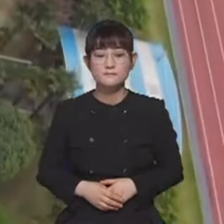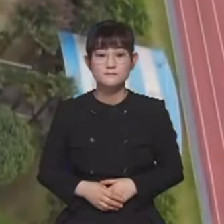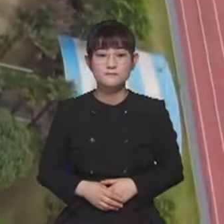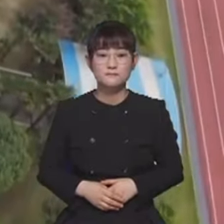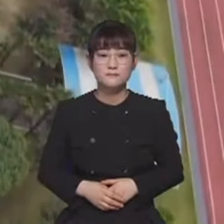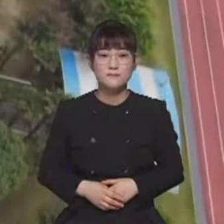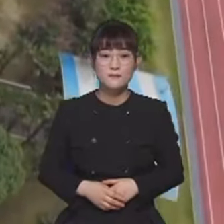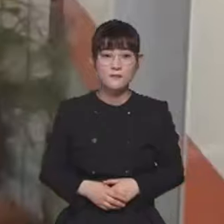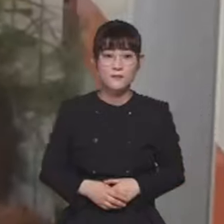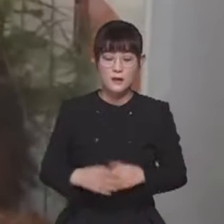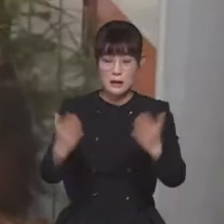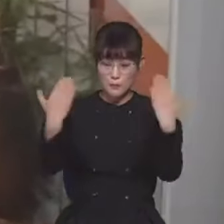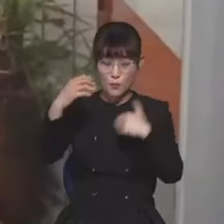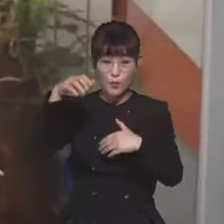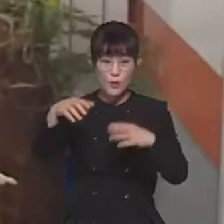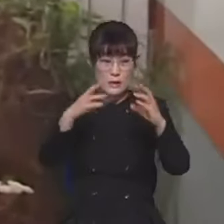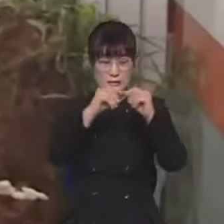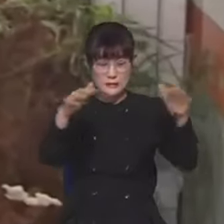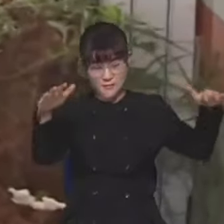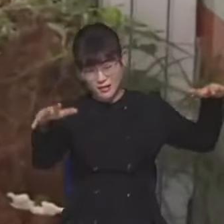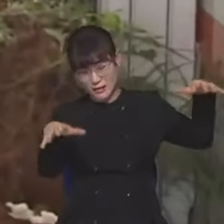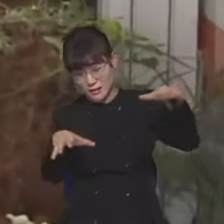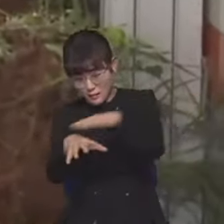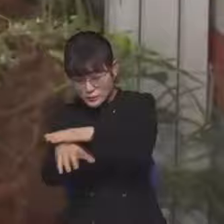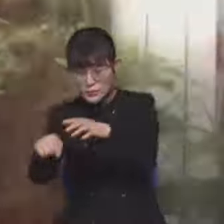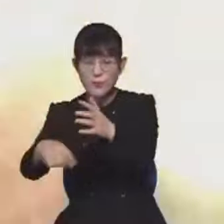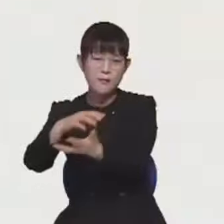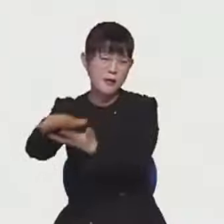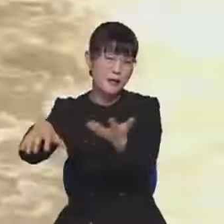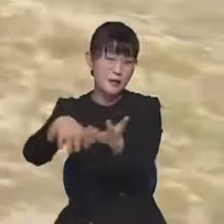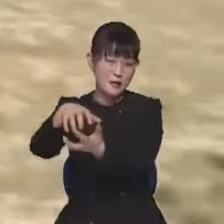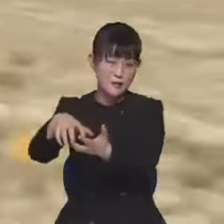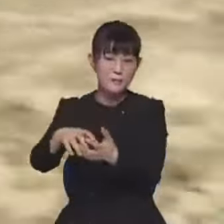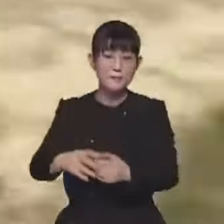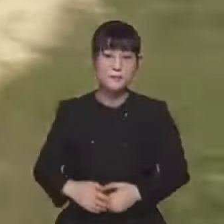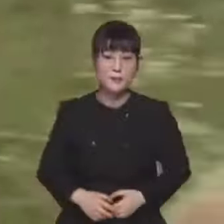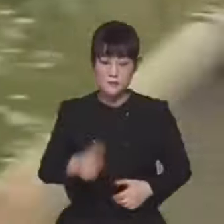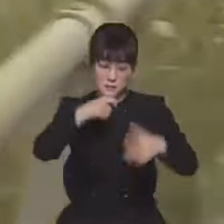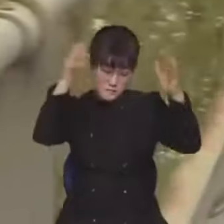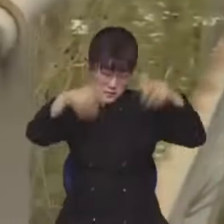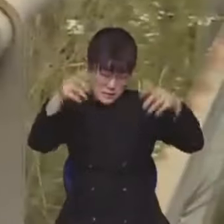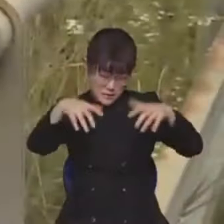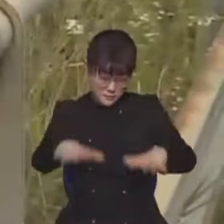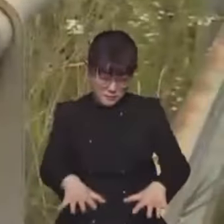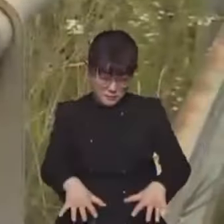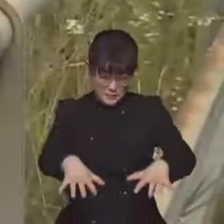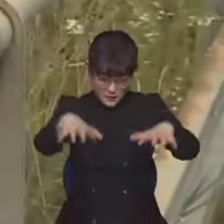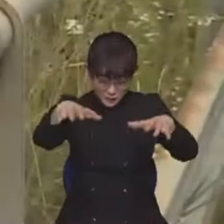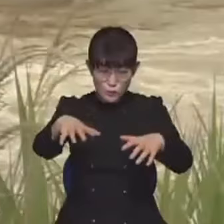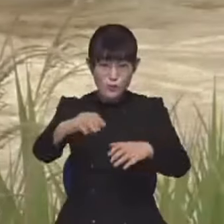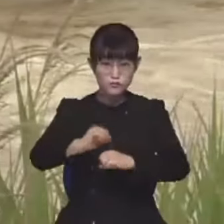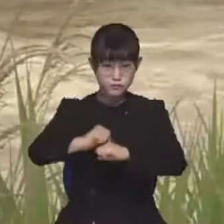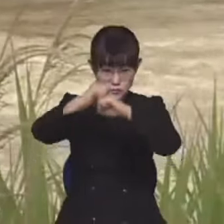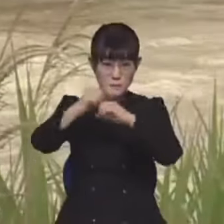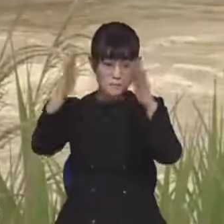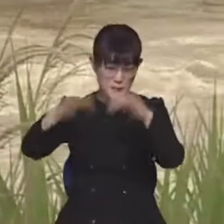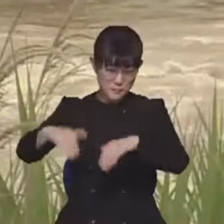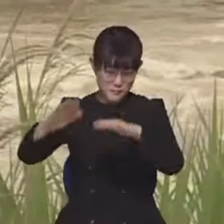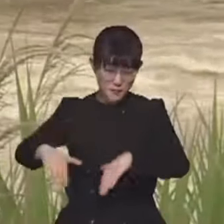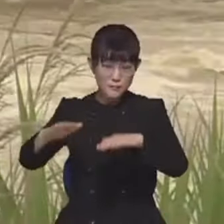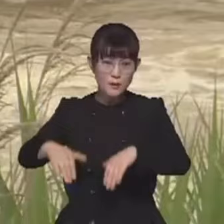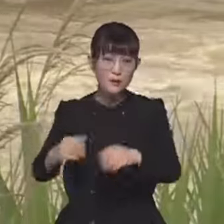밀려든 토사가 학교를 덮치면서 내부가 아수라장으로 변했습니다 집중 오후에 불어난 하천에서는 재방이 무너져 긴급